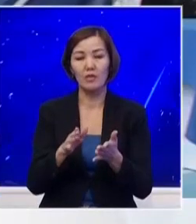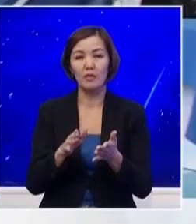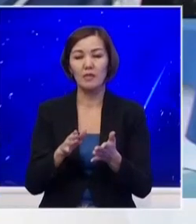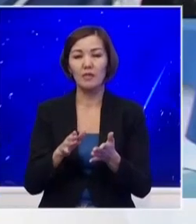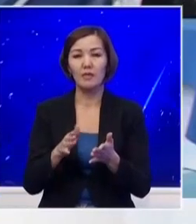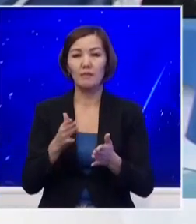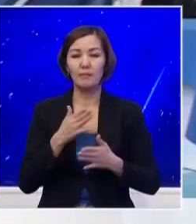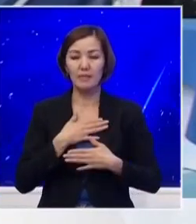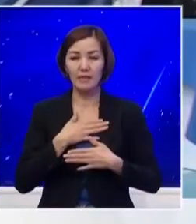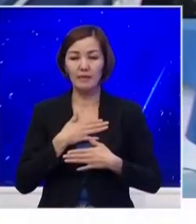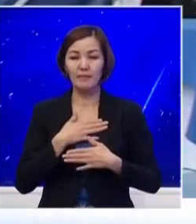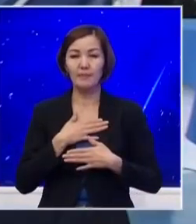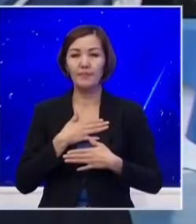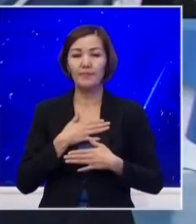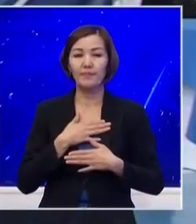десеңіз, жаңағы біздің арамыздағы